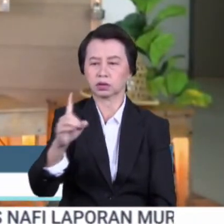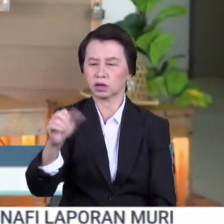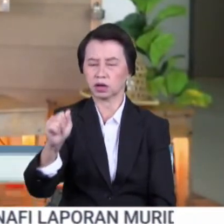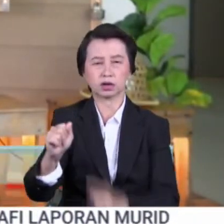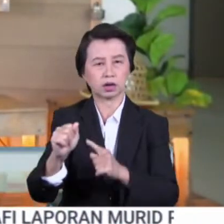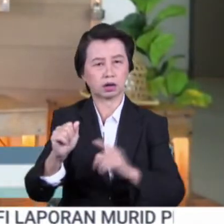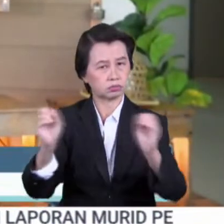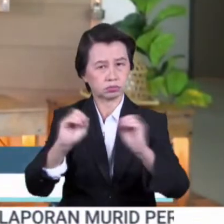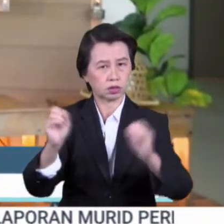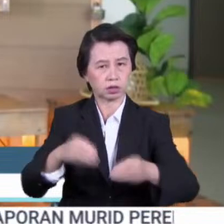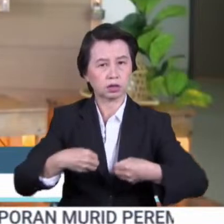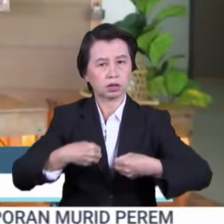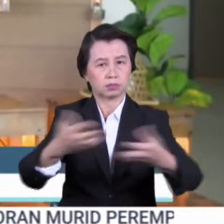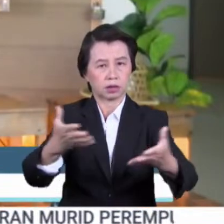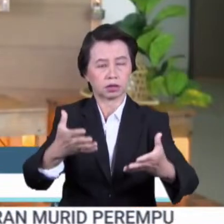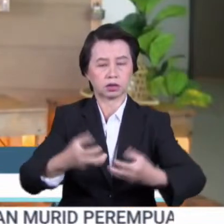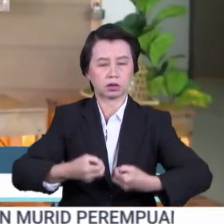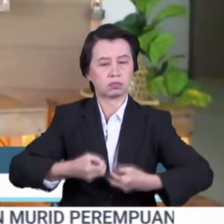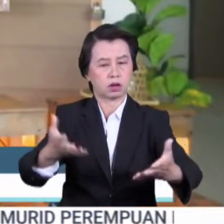mengeluarkan tawaran kepada